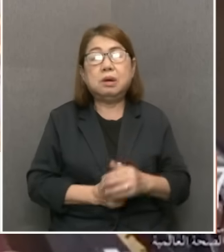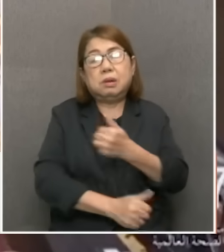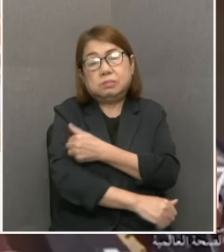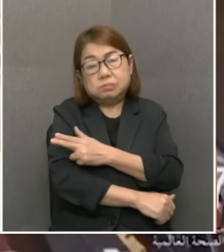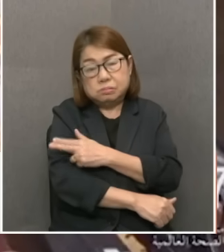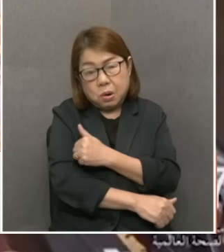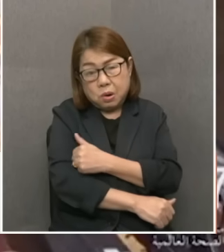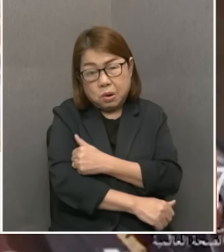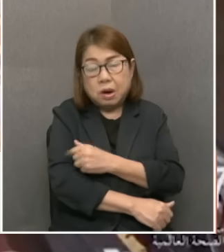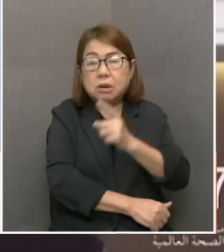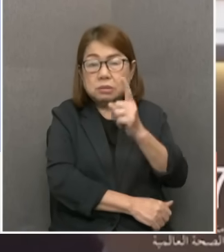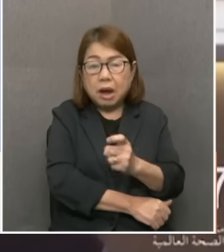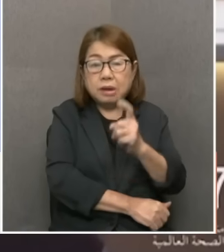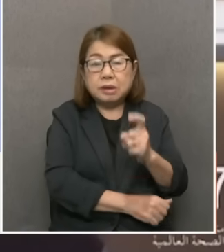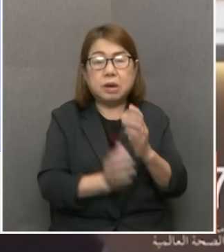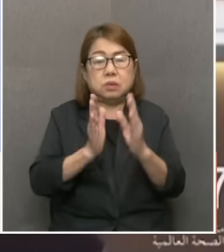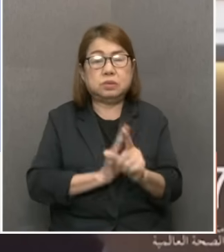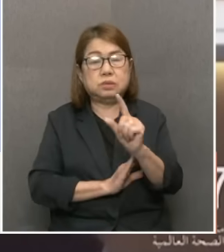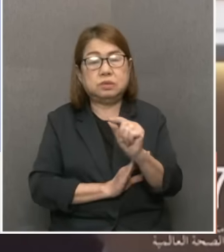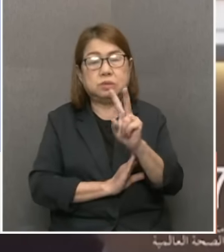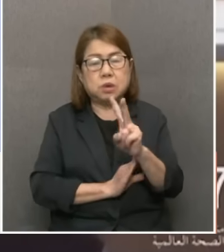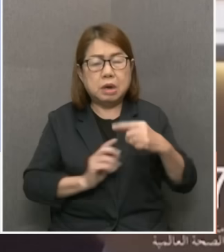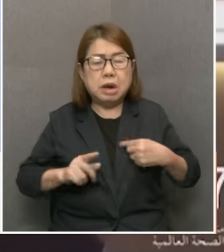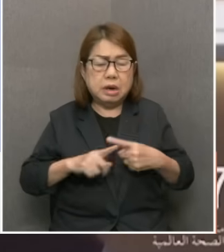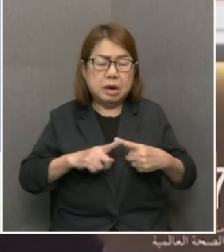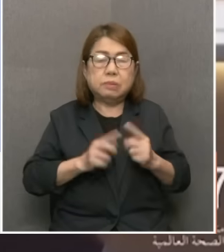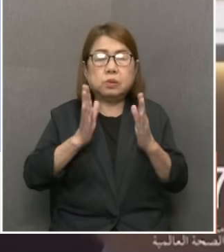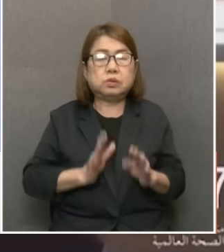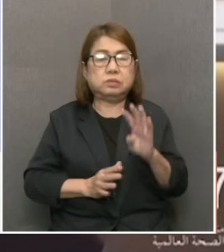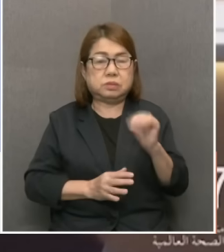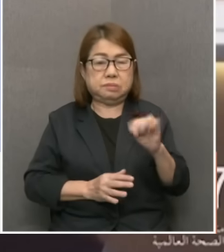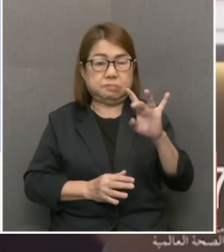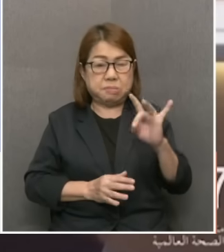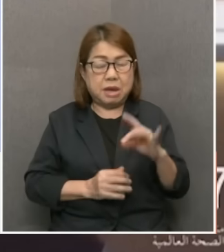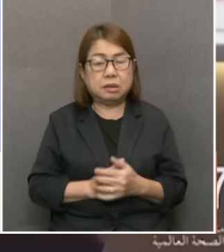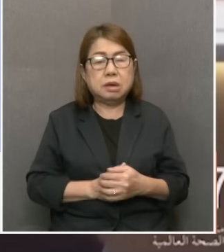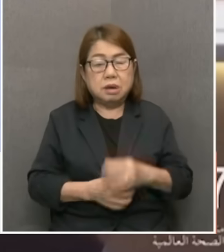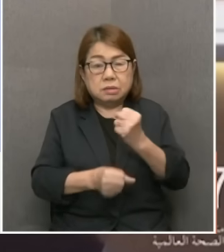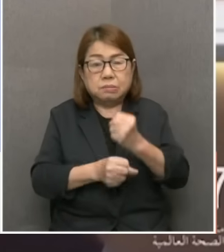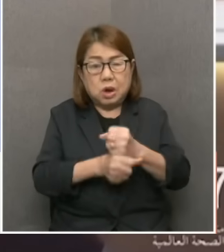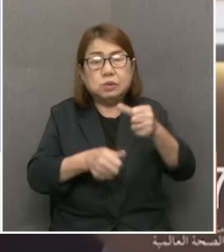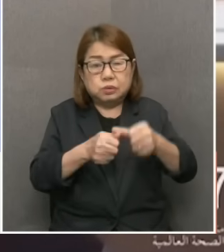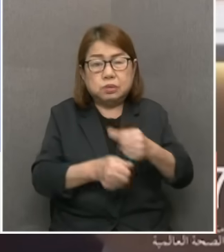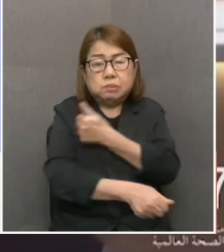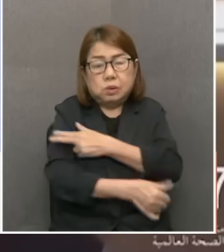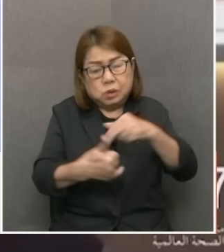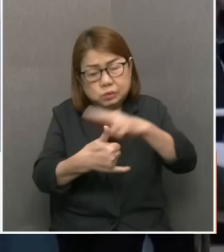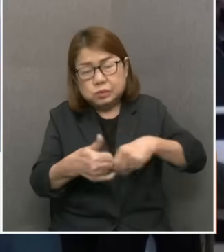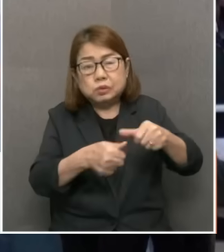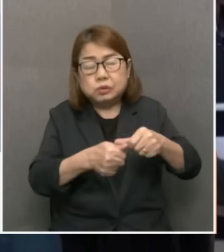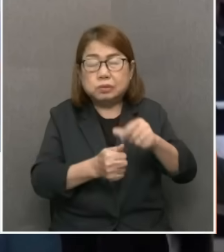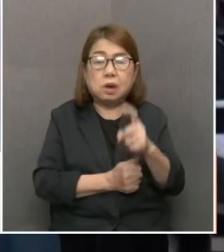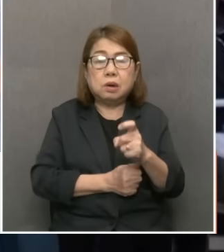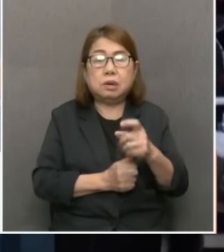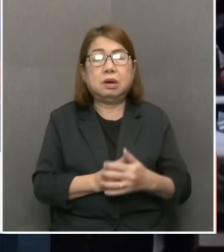แพทย์เสียชีวิต22คนบาดเจ็บ48คนในระหว่างปฏิบัติหน้าที่ในโรงพยาบาลโรงพยาบ